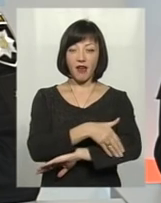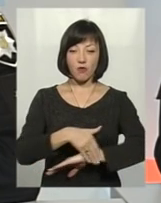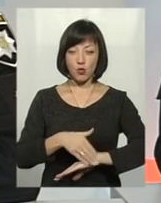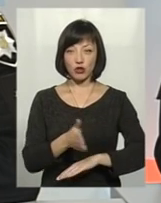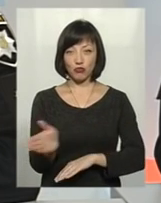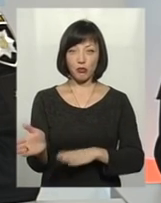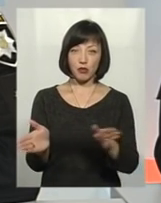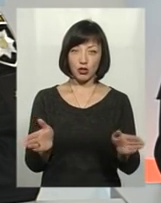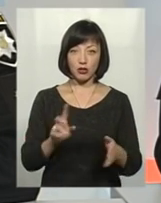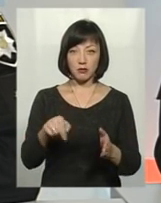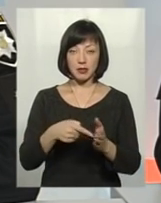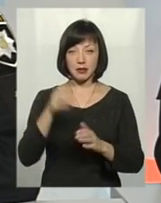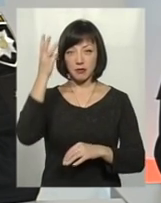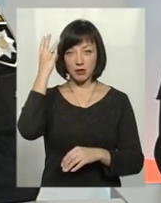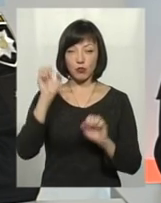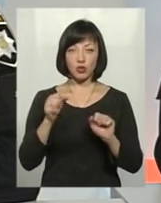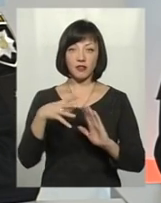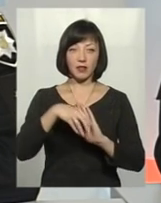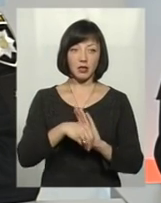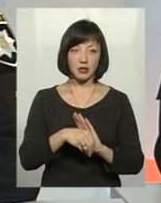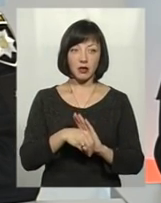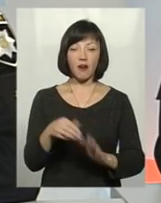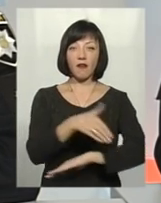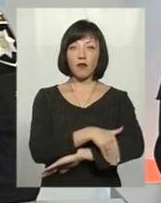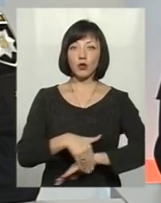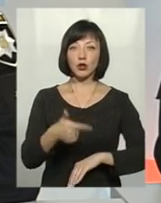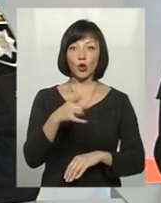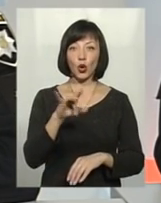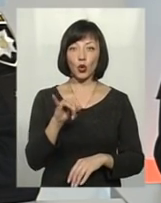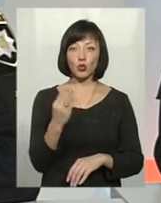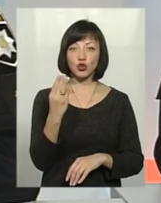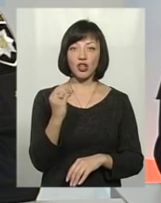міста Хмельницького. Це, до них можна віднести вулицю Грушевського,